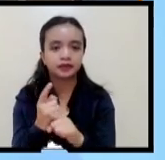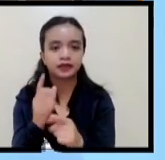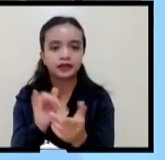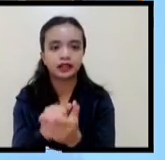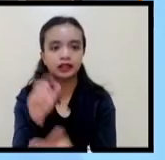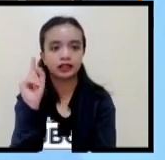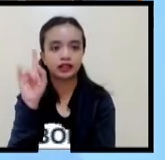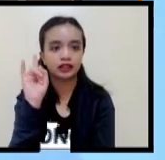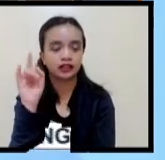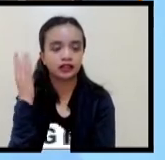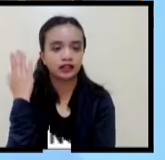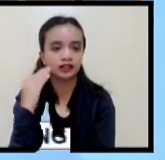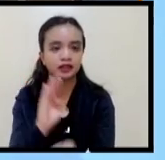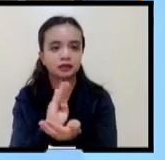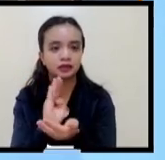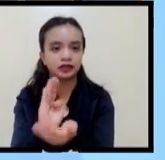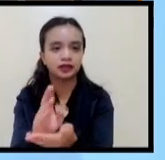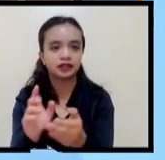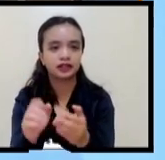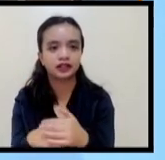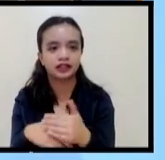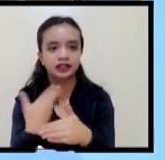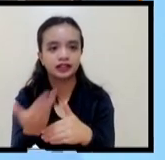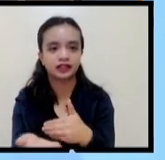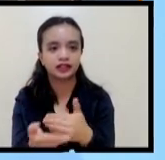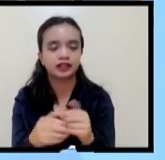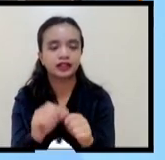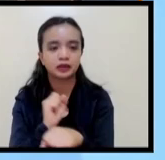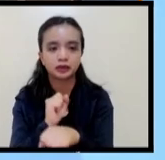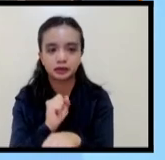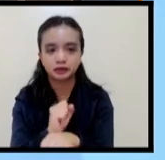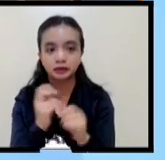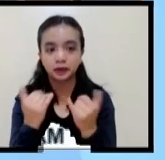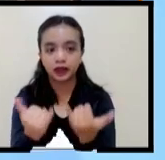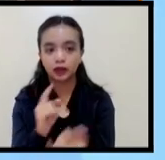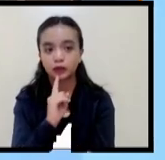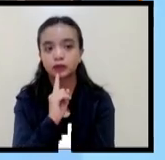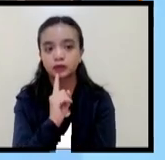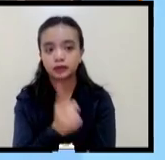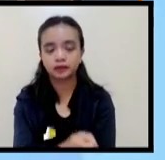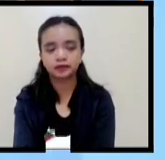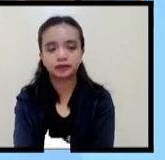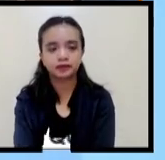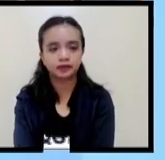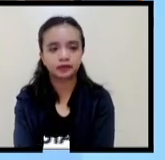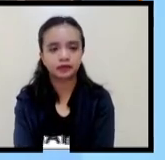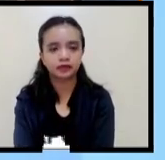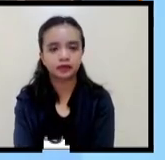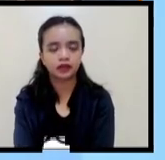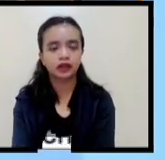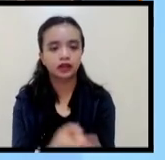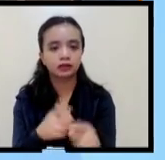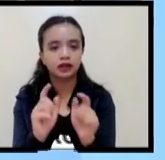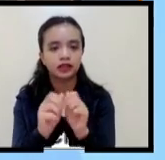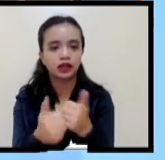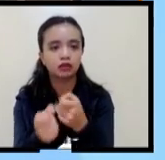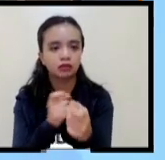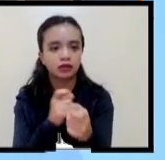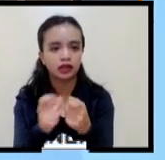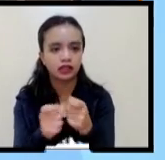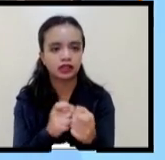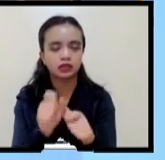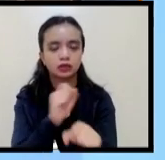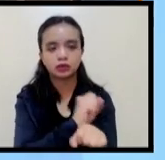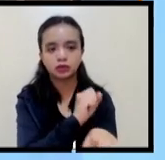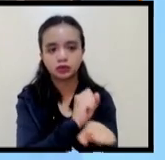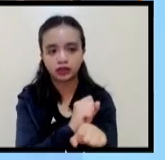nasa Boracay ka tapos nag-ano ka, nagtatrabaho. Ngayon, totoo na to. Pero paano mo naman minamanage na pagkakaroon ng work-life balance habang nasa